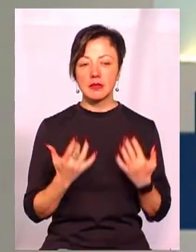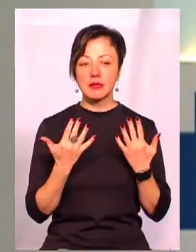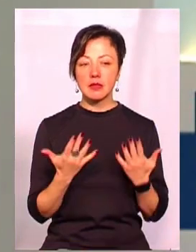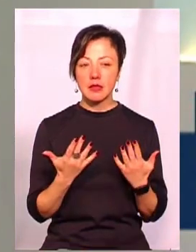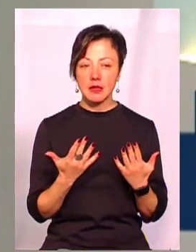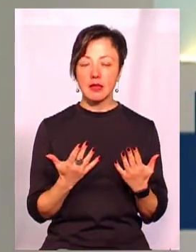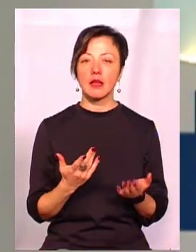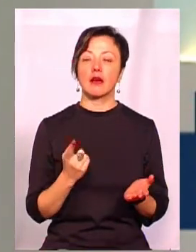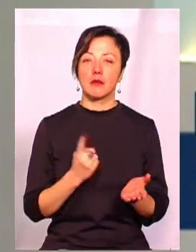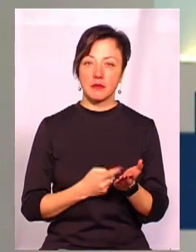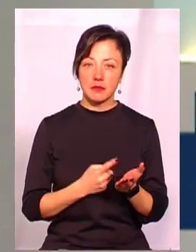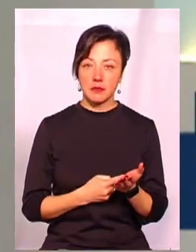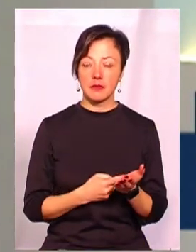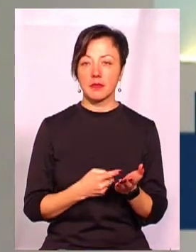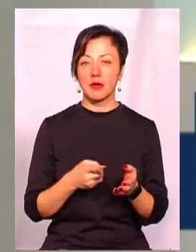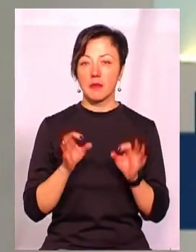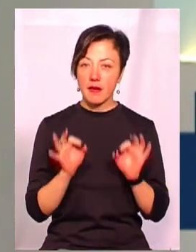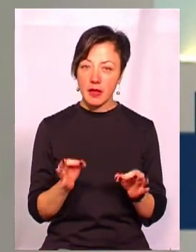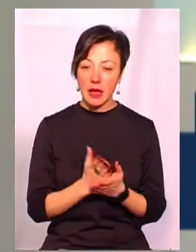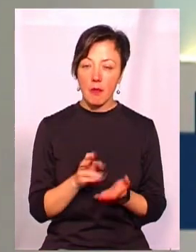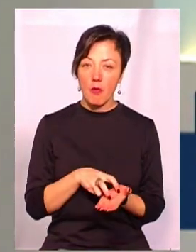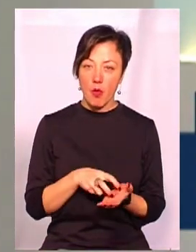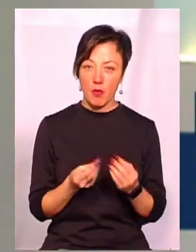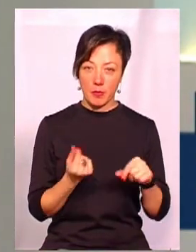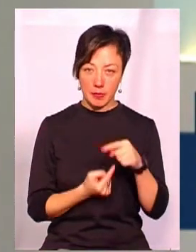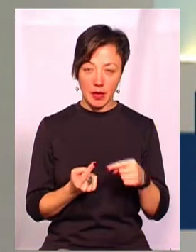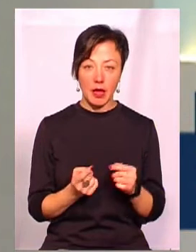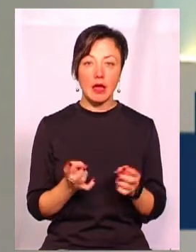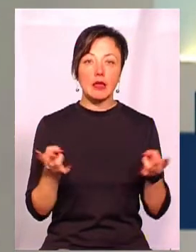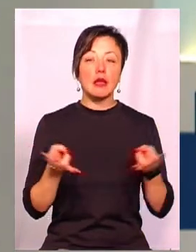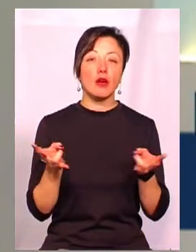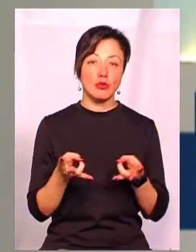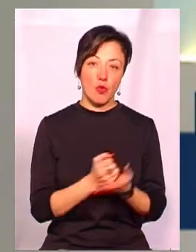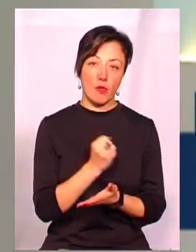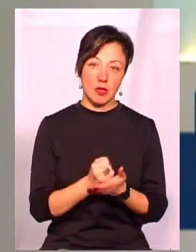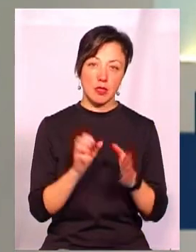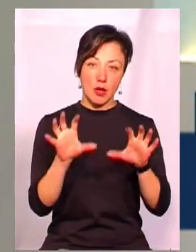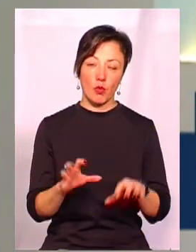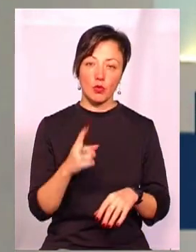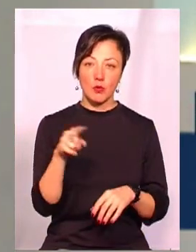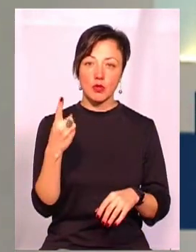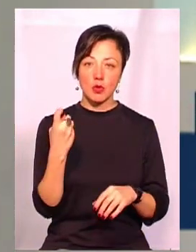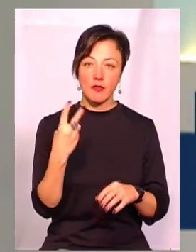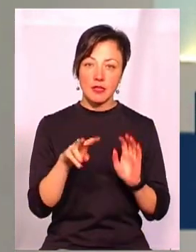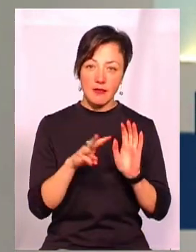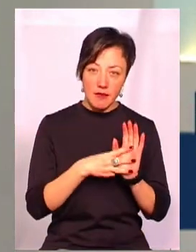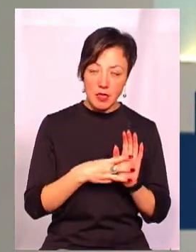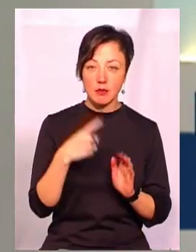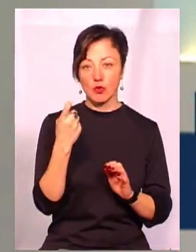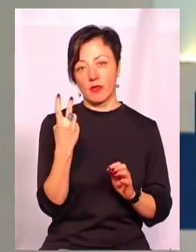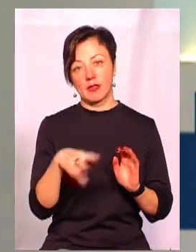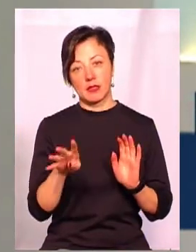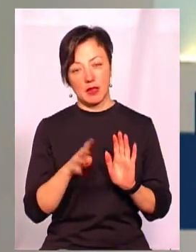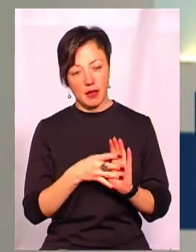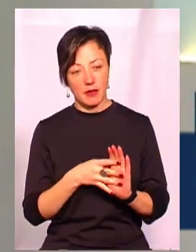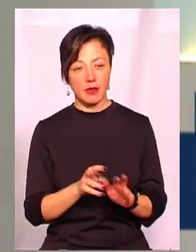Наскільки обґрунтованими є побоювання підприємців? Для чого прийняли закони номер 128 і